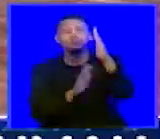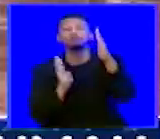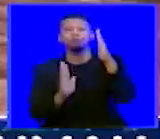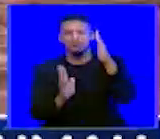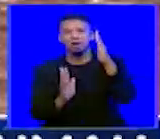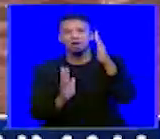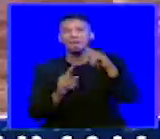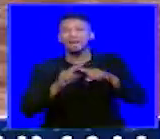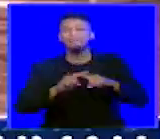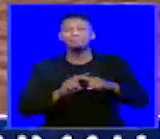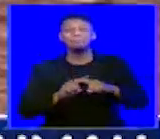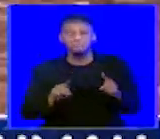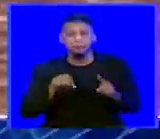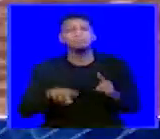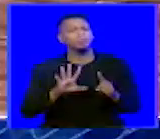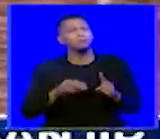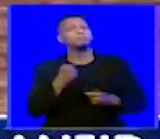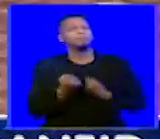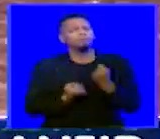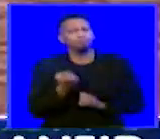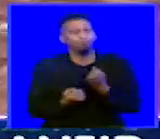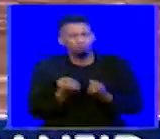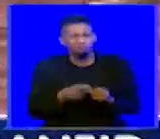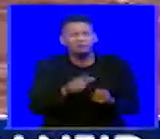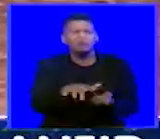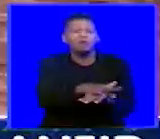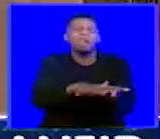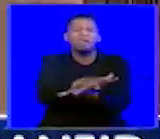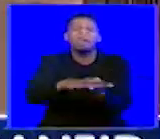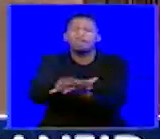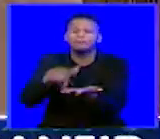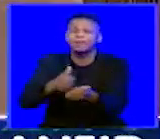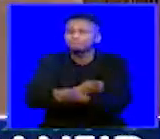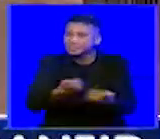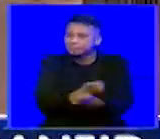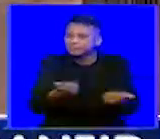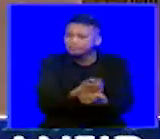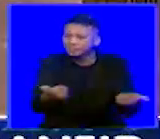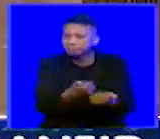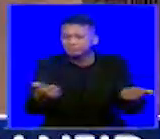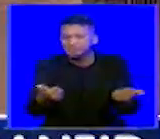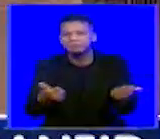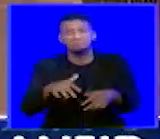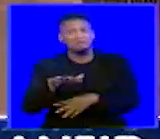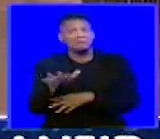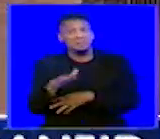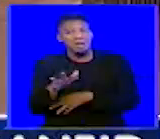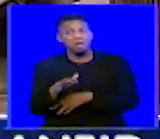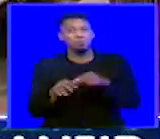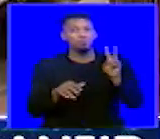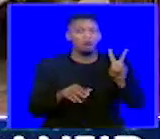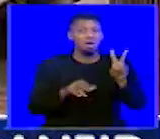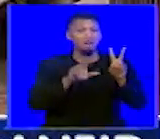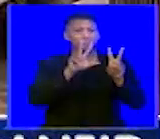rumah mereka. Pemirsa, tercatat sekitar 917 kepala keluarga alias 2.850 jiwa